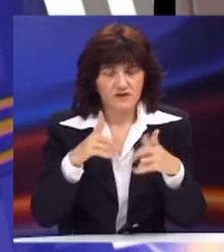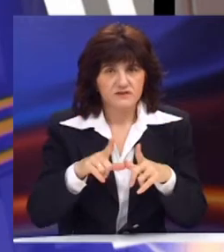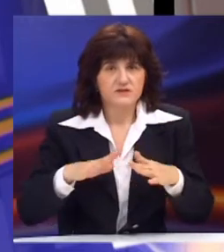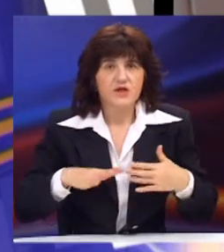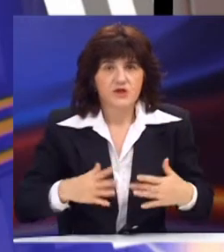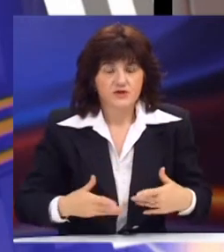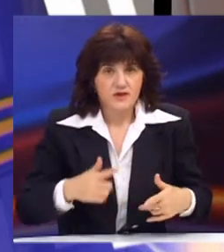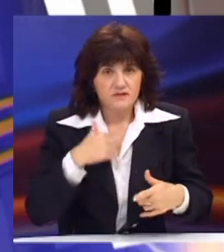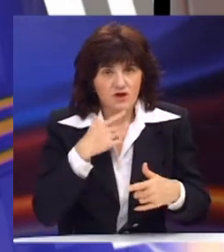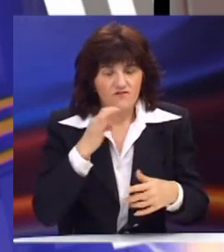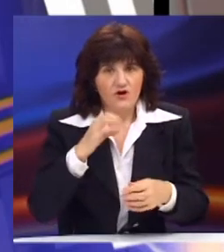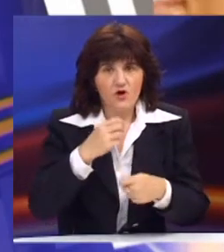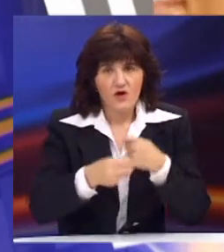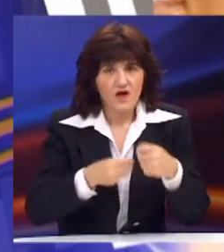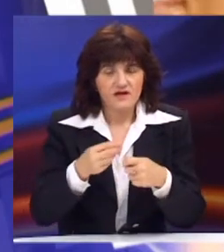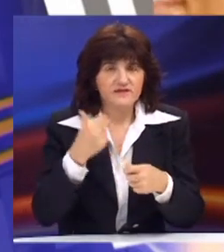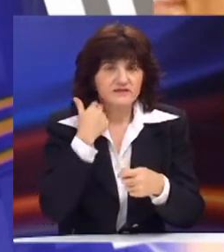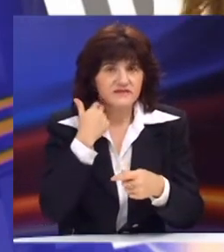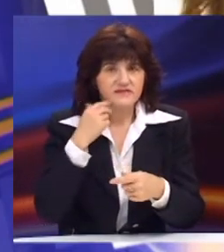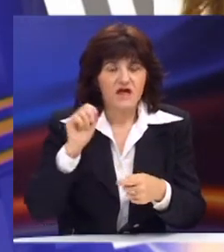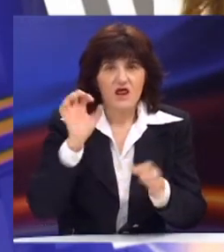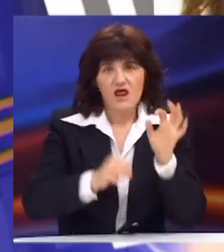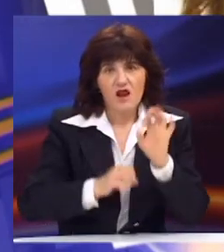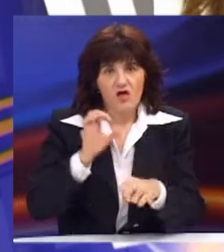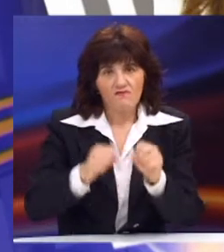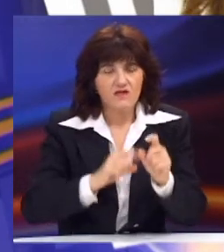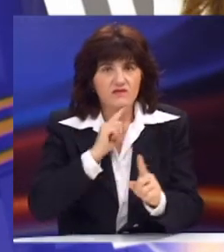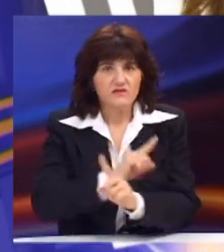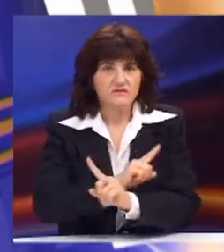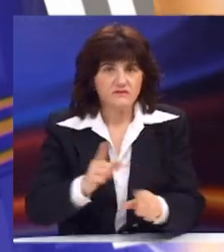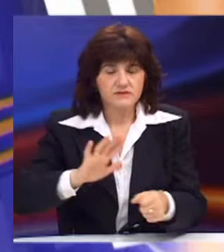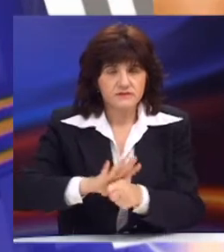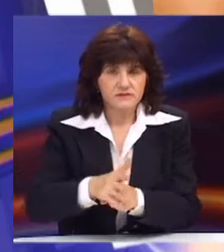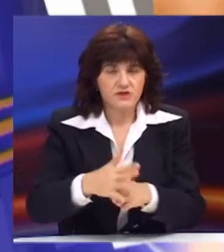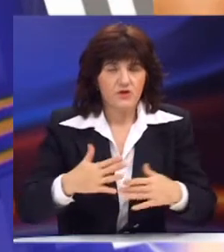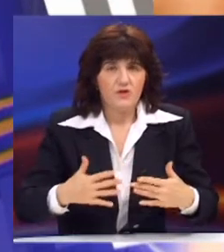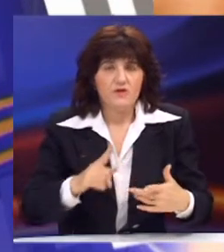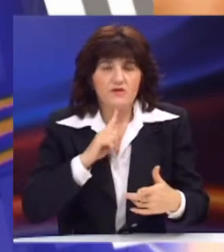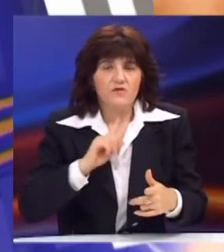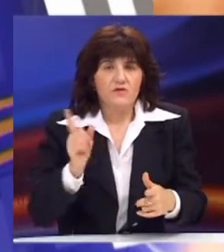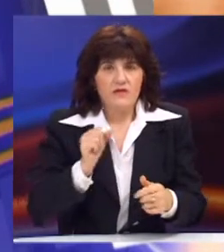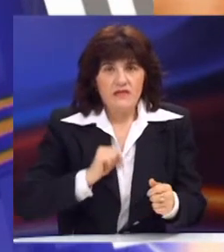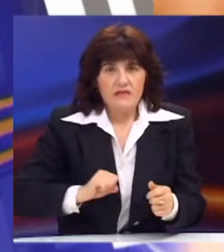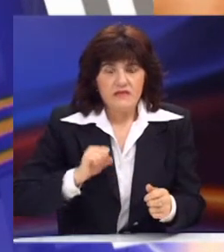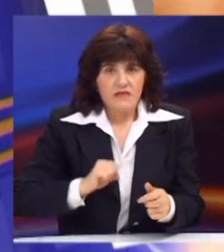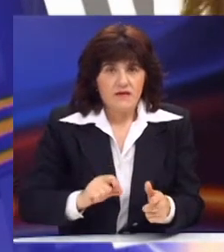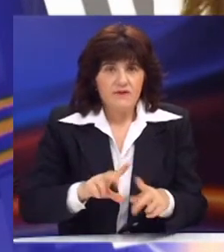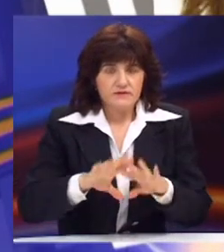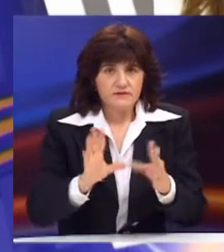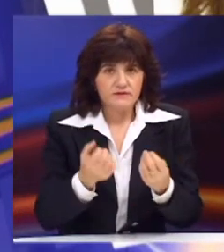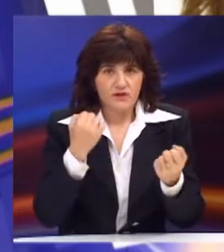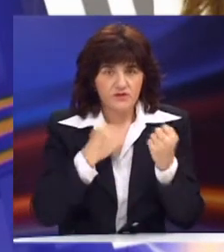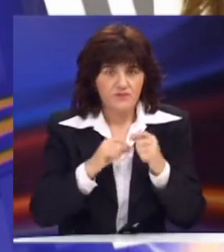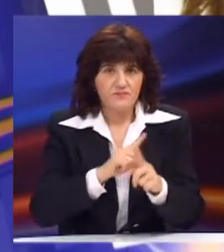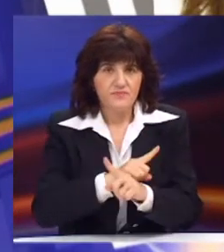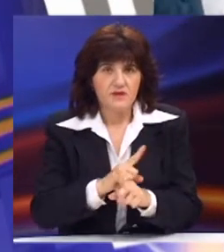su govorile o nasilju u porodici, silovanju i seksualnom zlostavljanju, te nasilju koje žene trpe pod režimom, uključujući